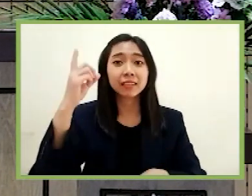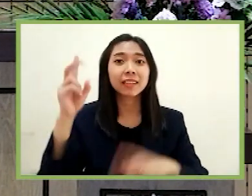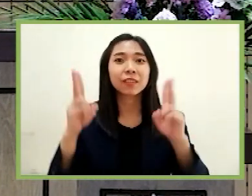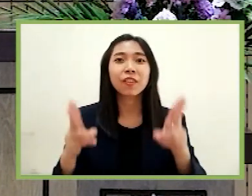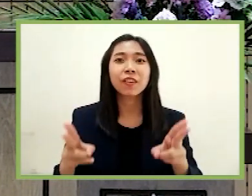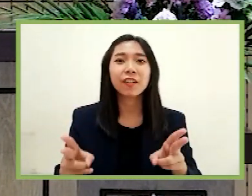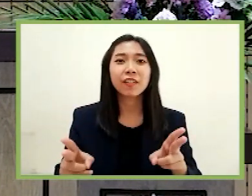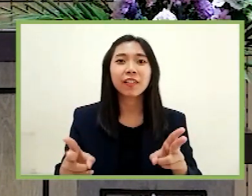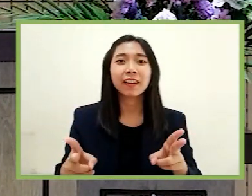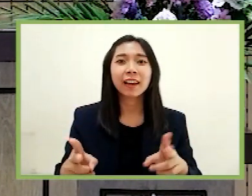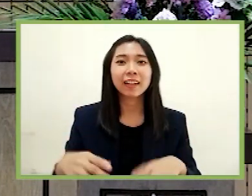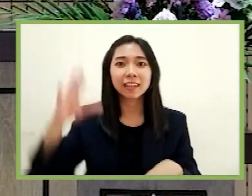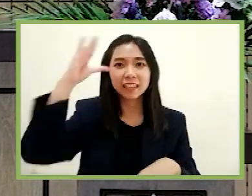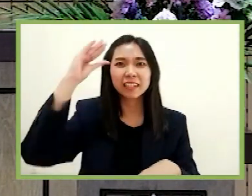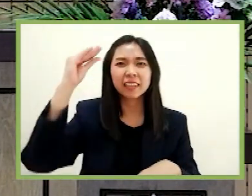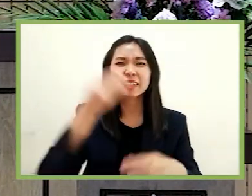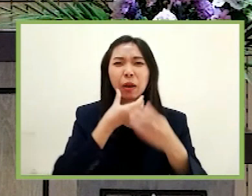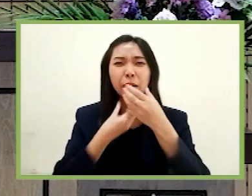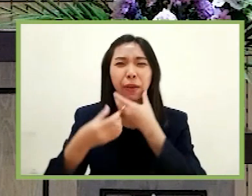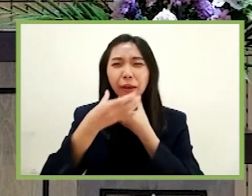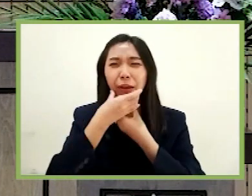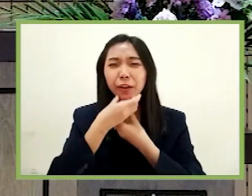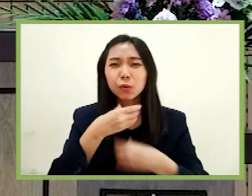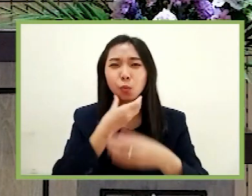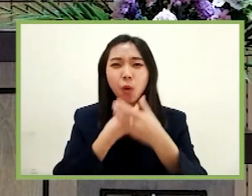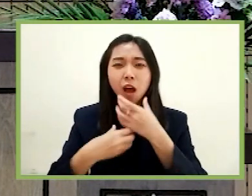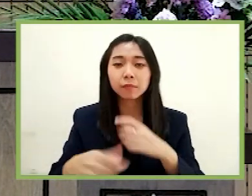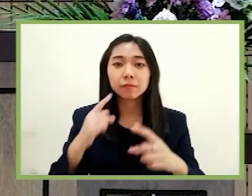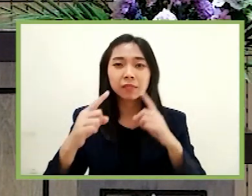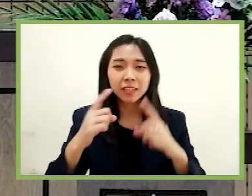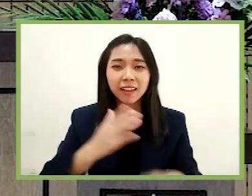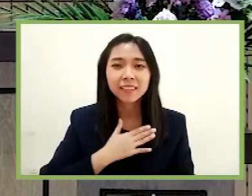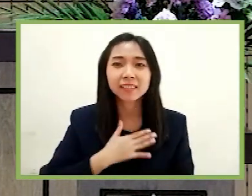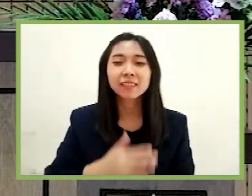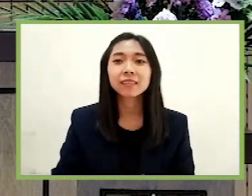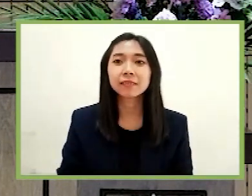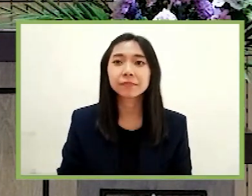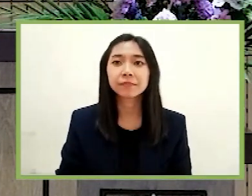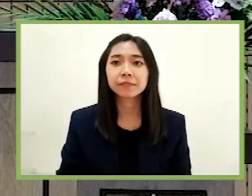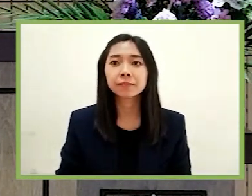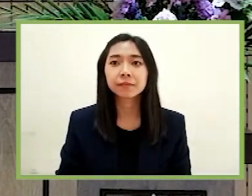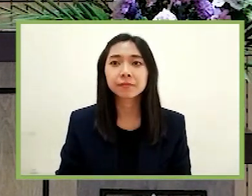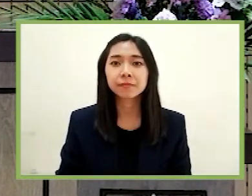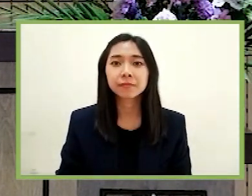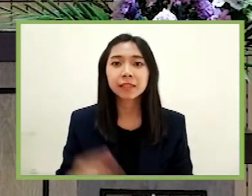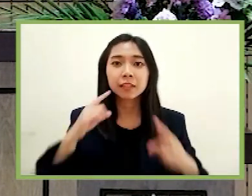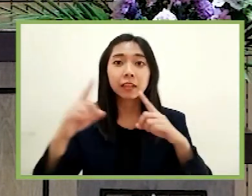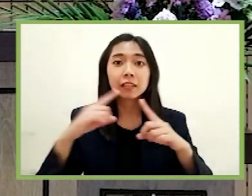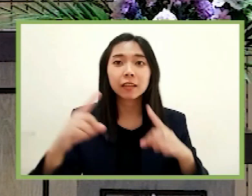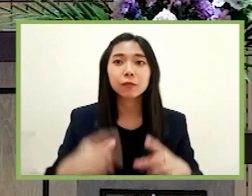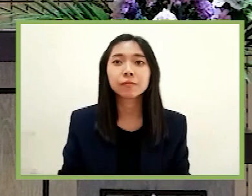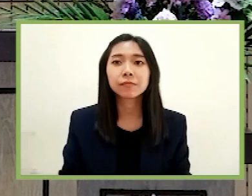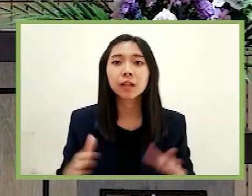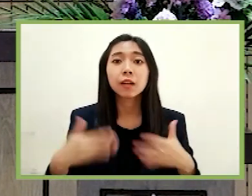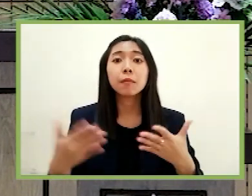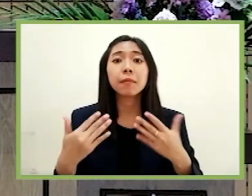kakek yang berbicara kepada saya dan dia menyampaikan ingin